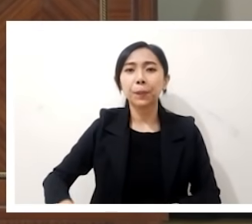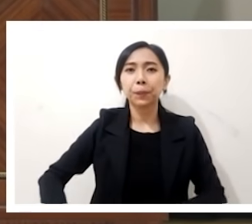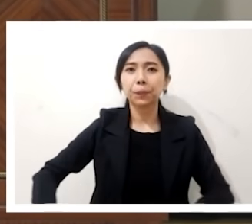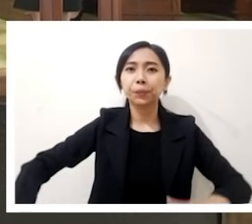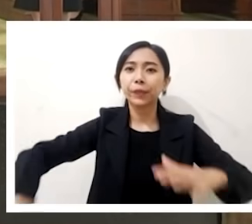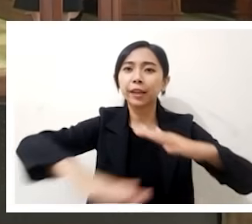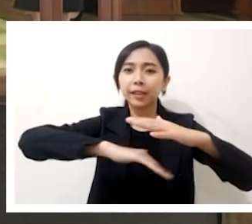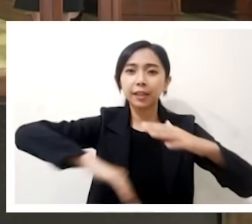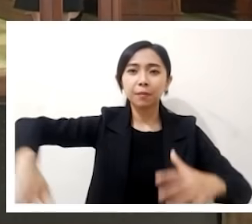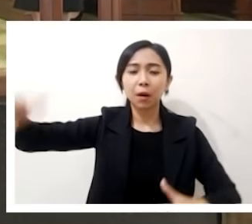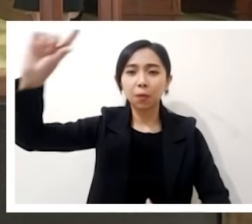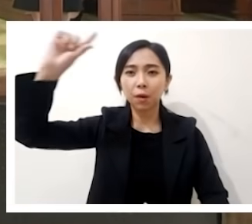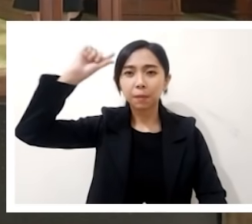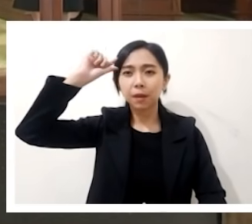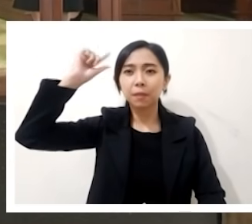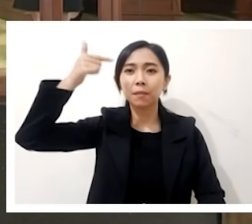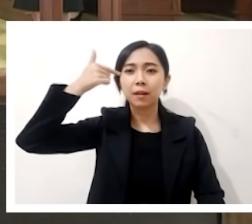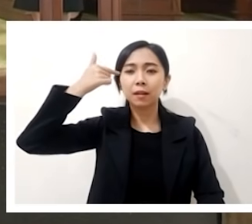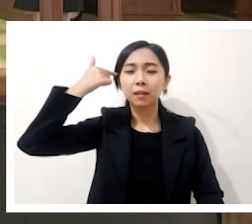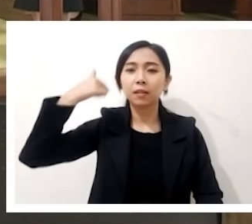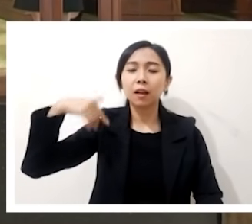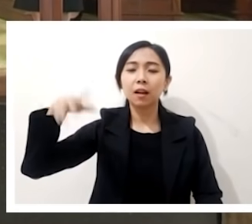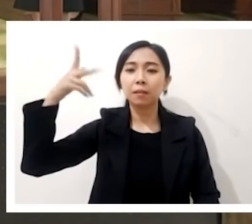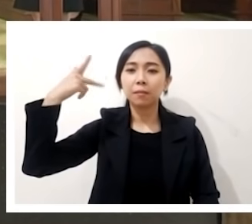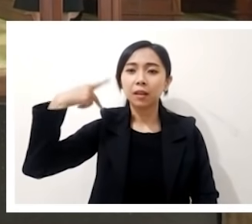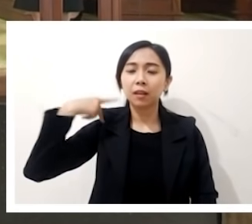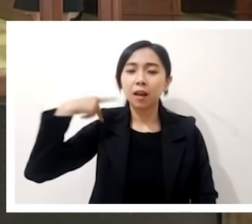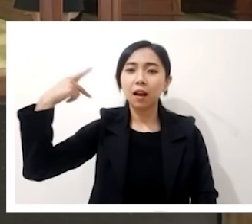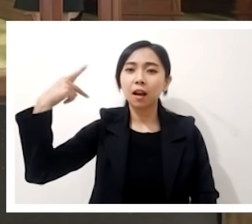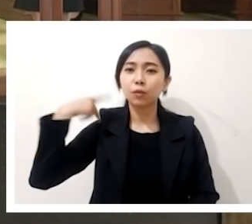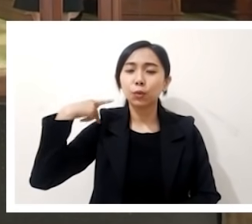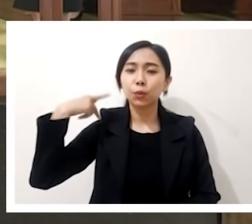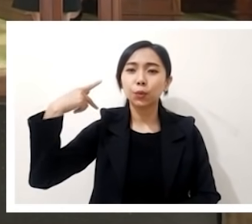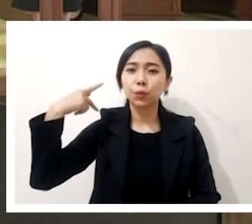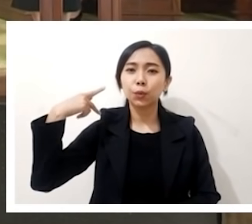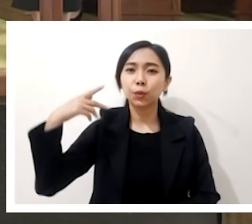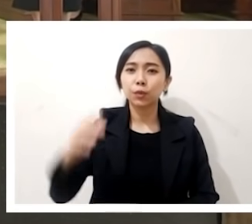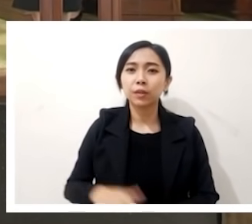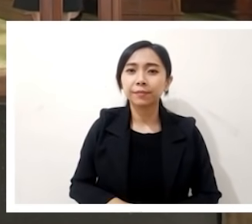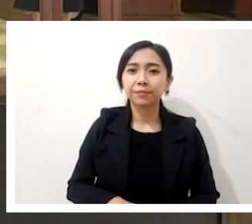Bawa pemerintahan Pilatus.